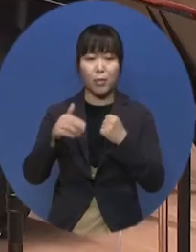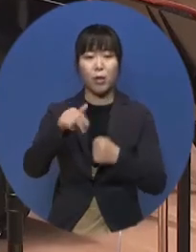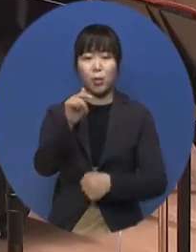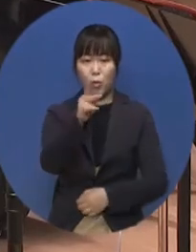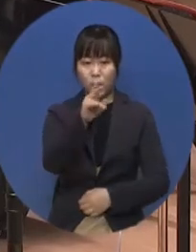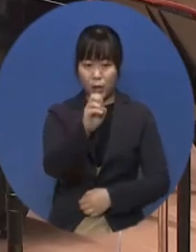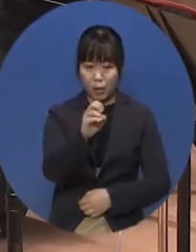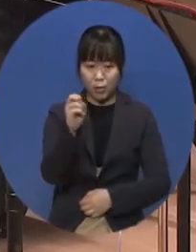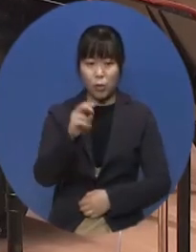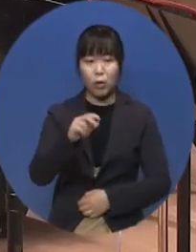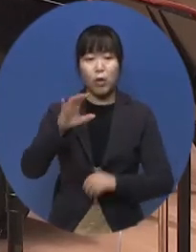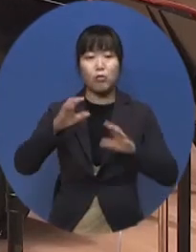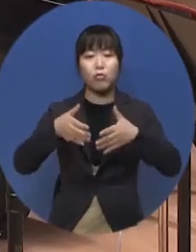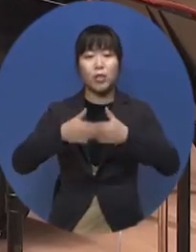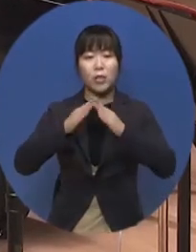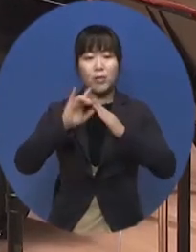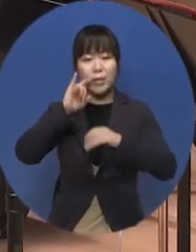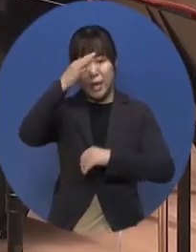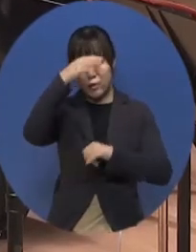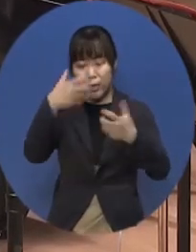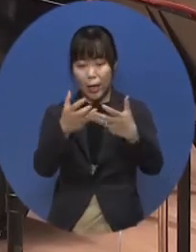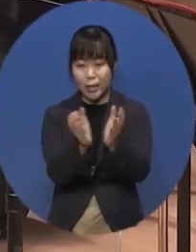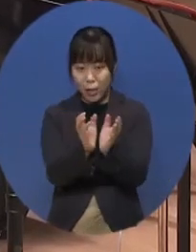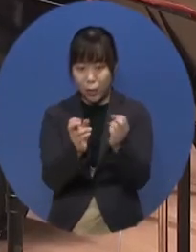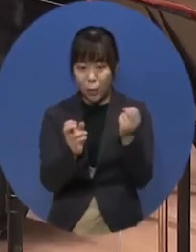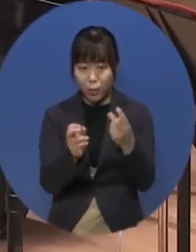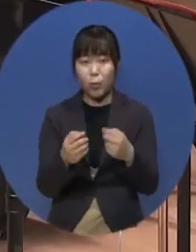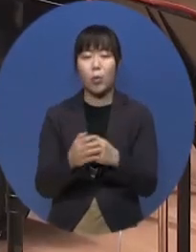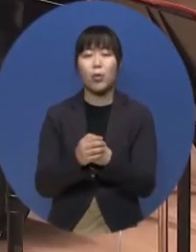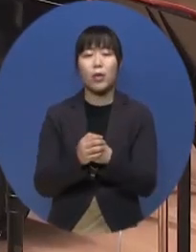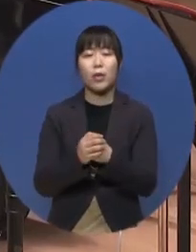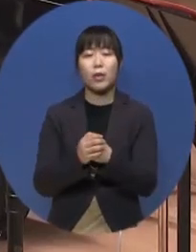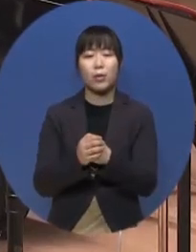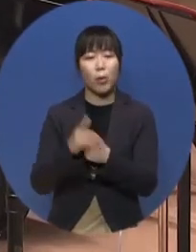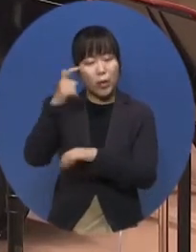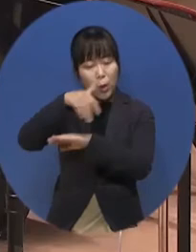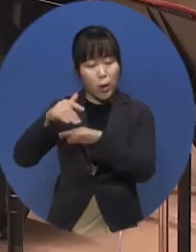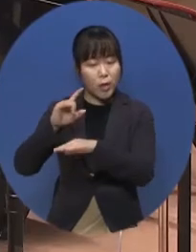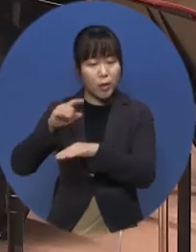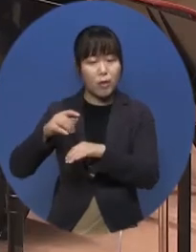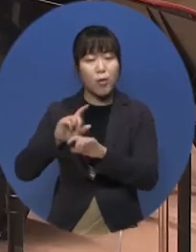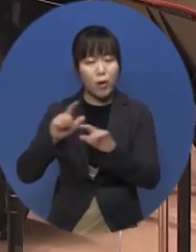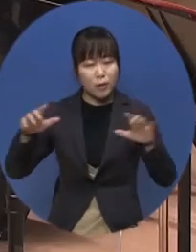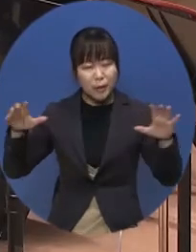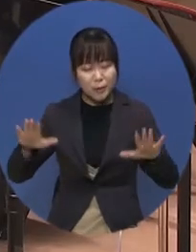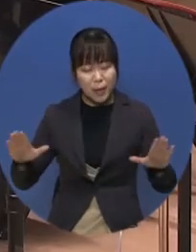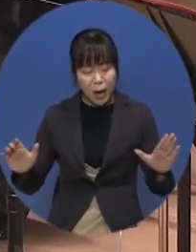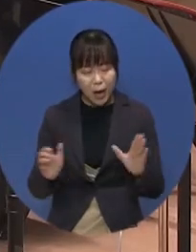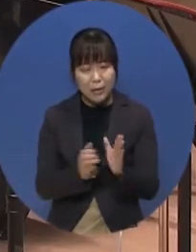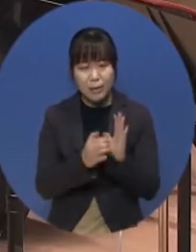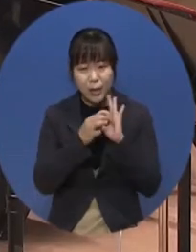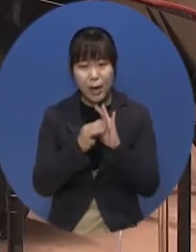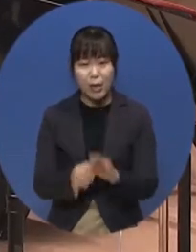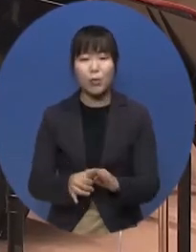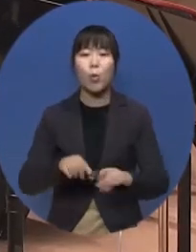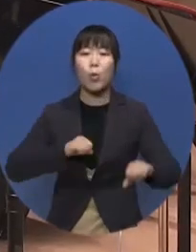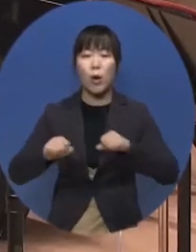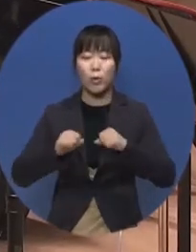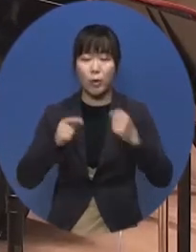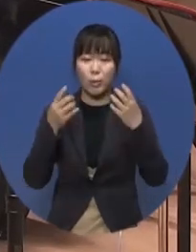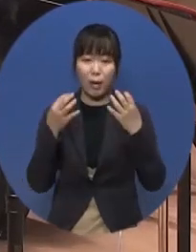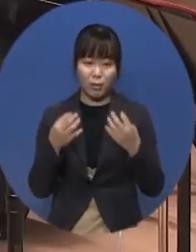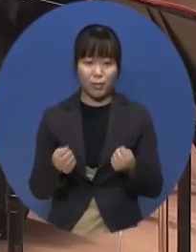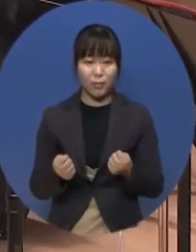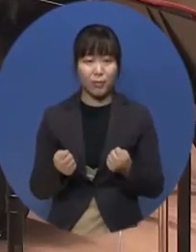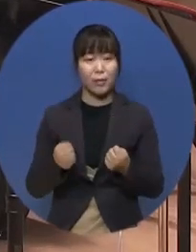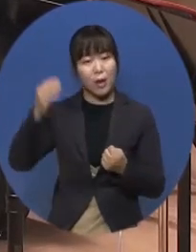흥 닉 예술단체 와 의 연주 예술의전당 기획 연주 둥 현재까지 활발히 연주활동을 하고 있는